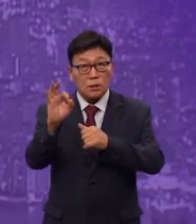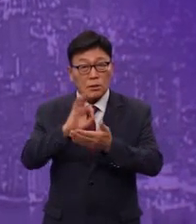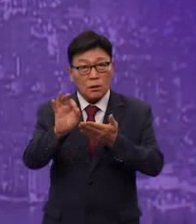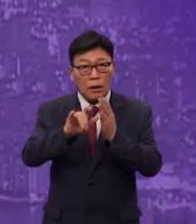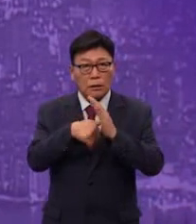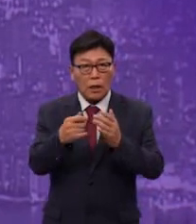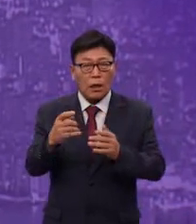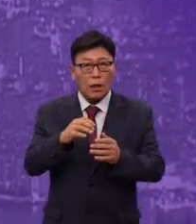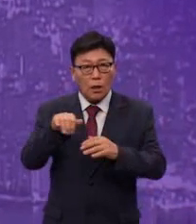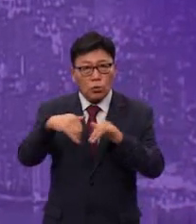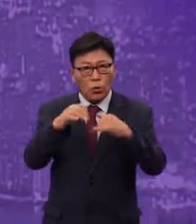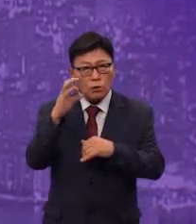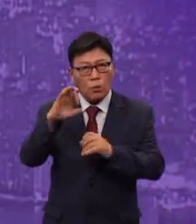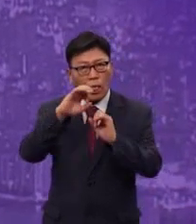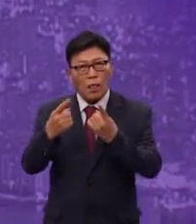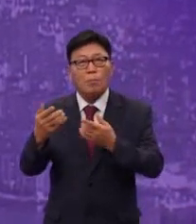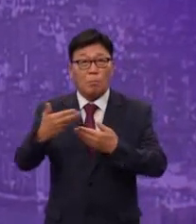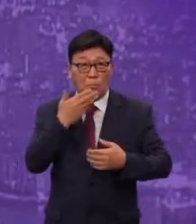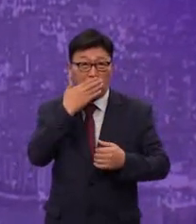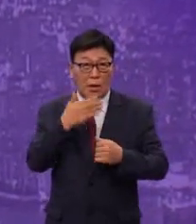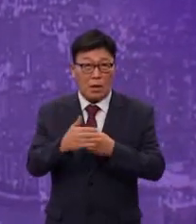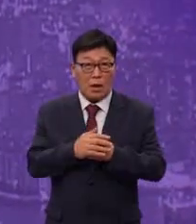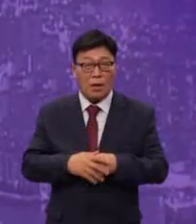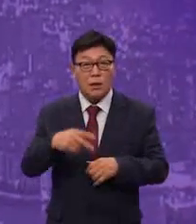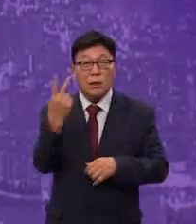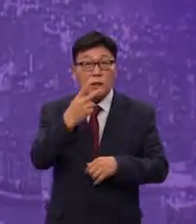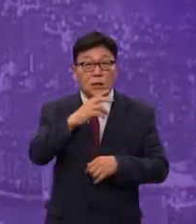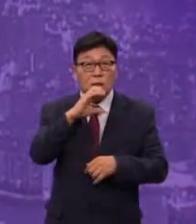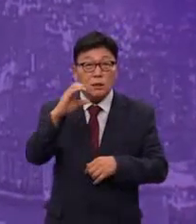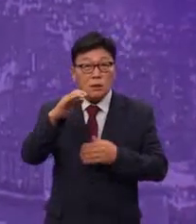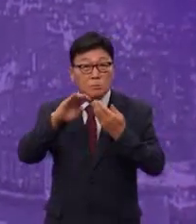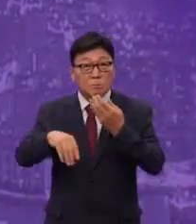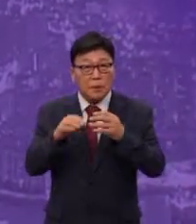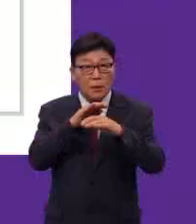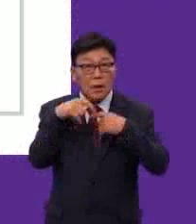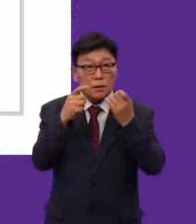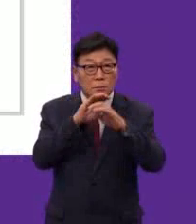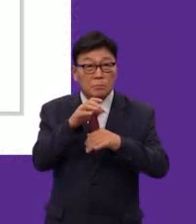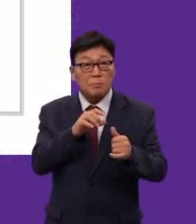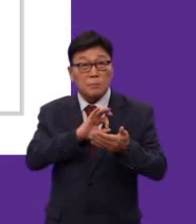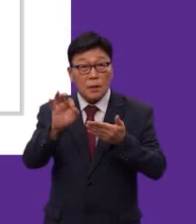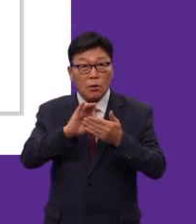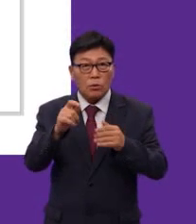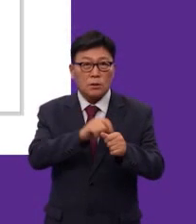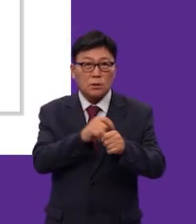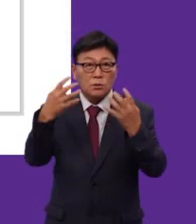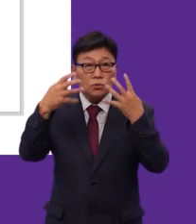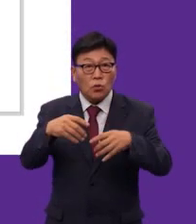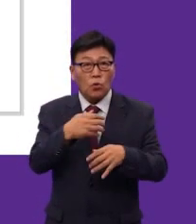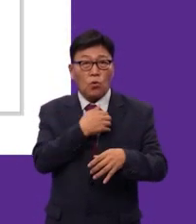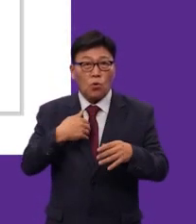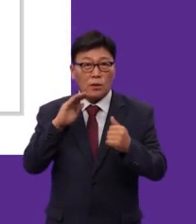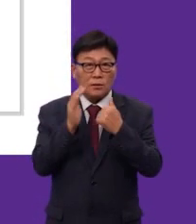장애인분들은 유료 고속도로를 이용할 때 통행료 감면 혜택을 받으실 수 있습니다. 2000cc 이하의 승용